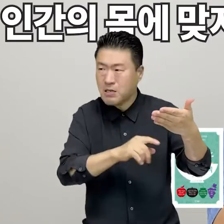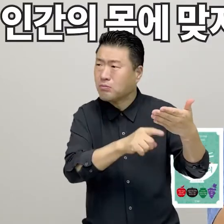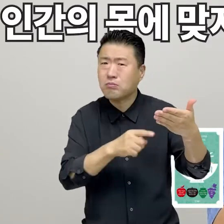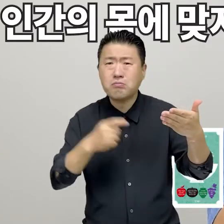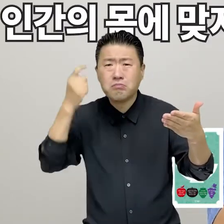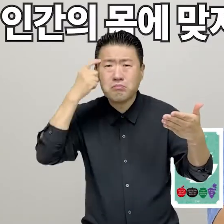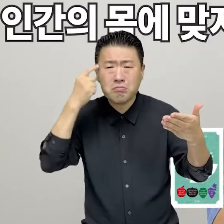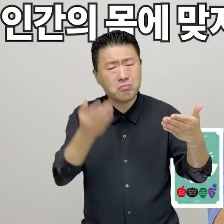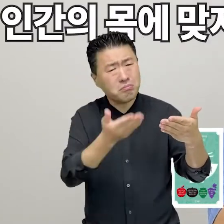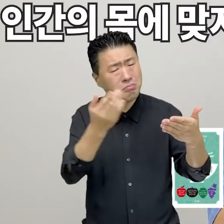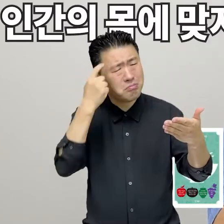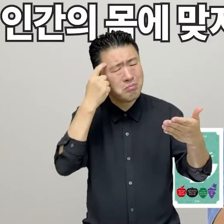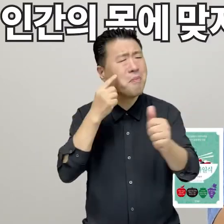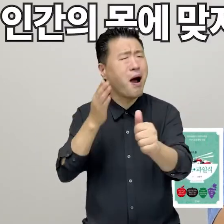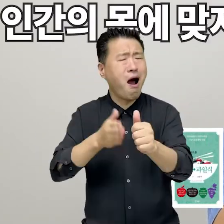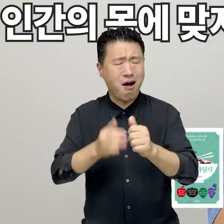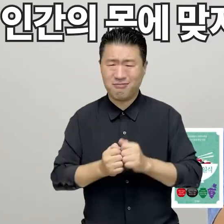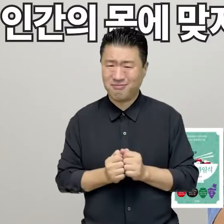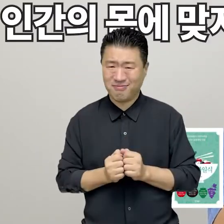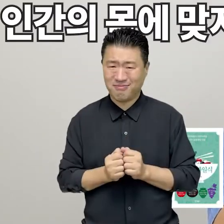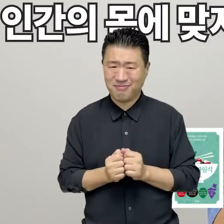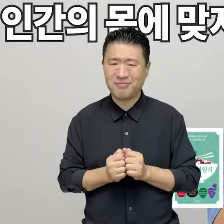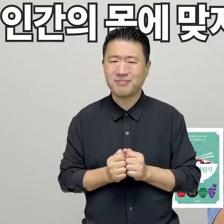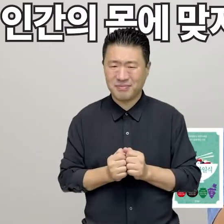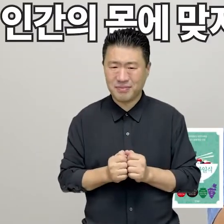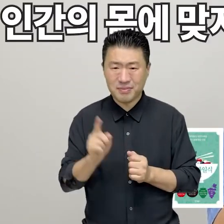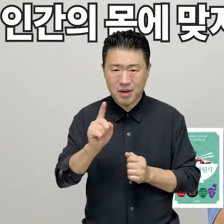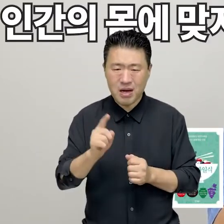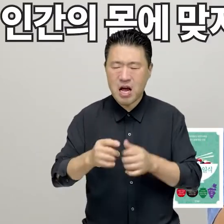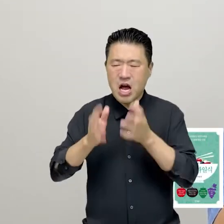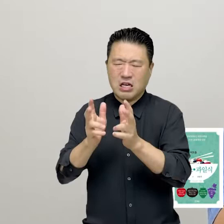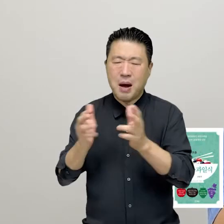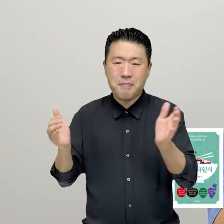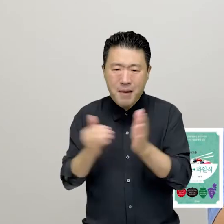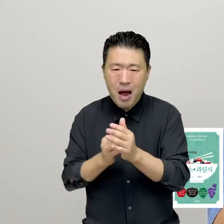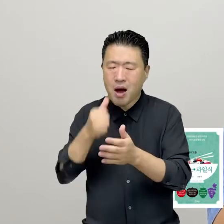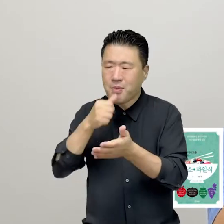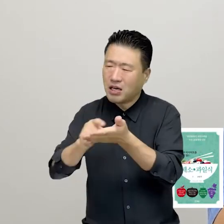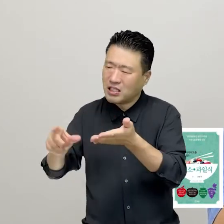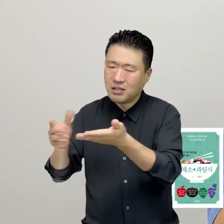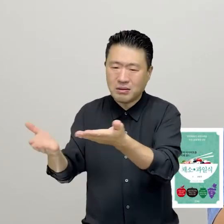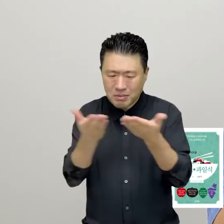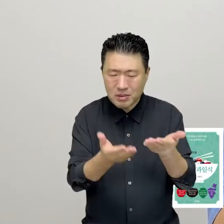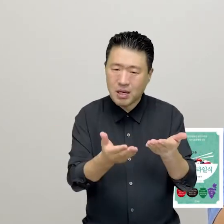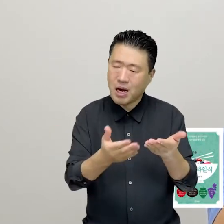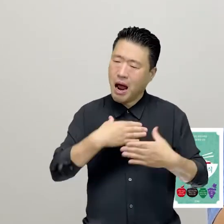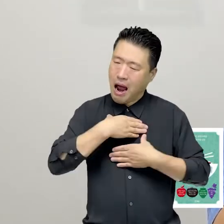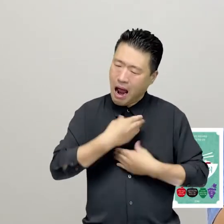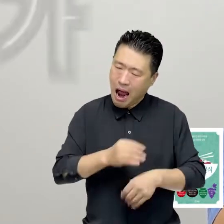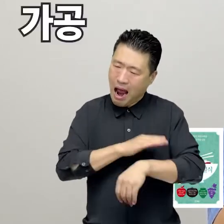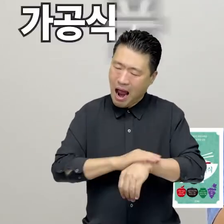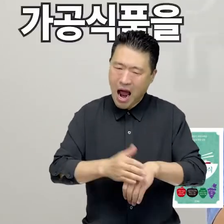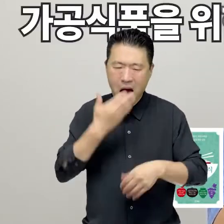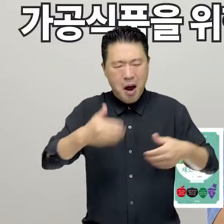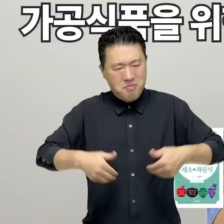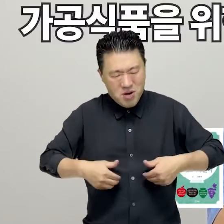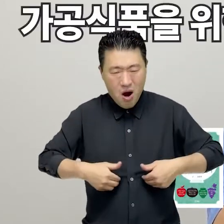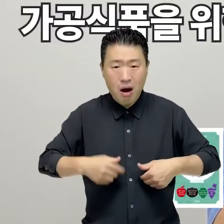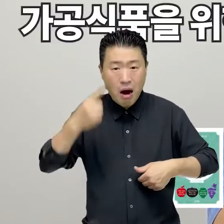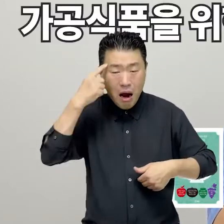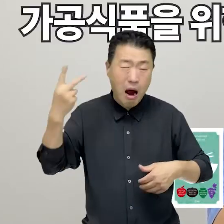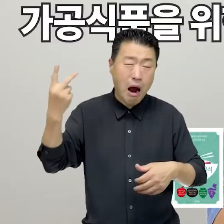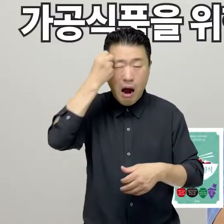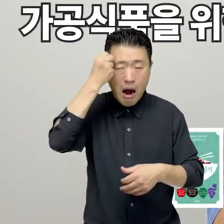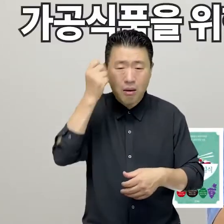이유가 뭔지 한 번쯤 생각해 봐야 합니다. 바로 가공식품을 먹어도 안전하고